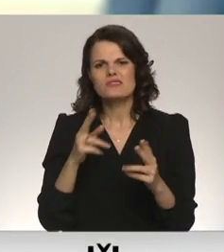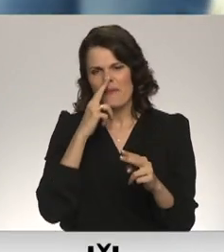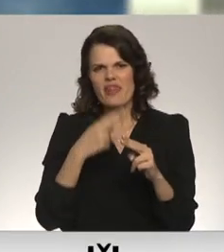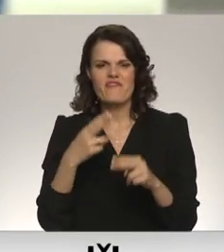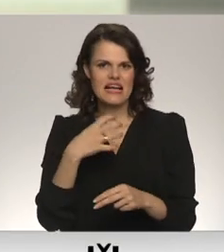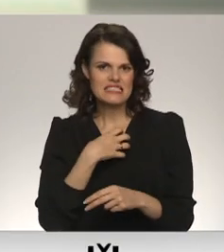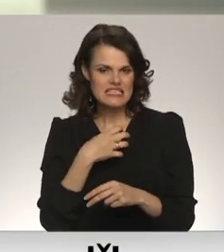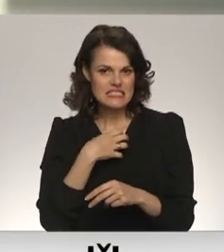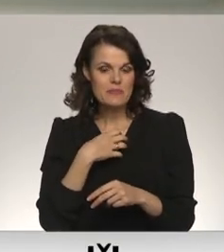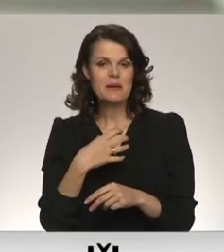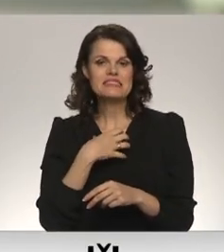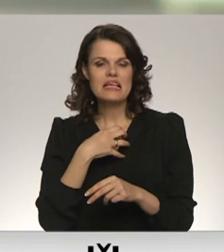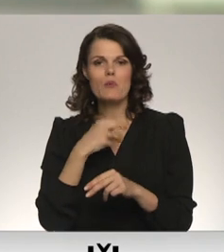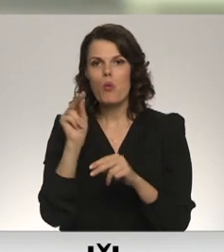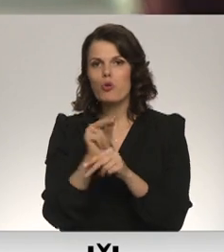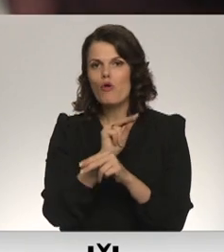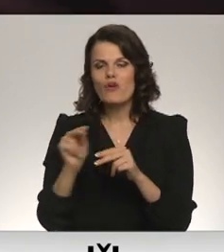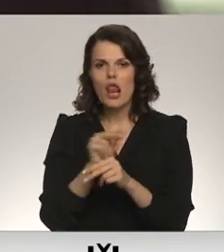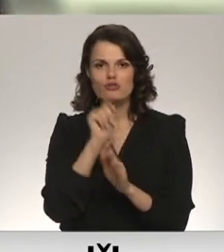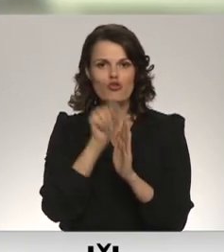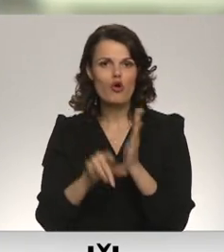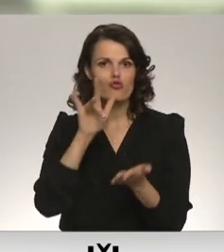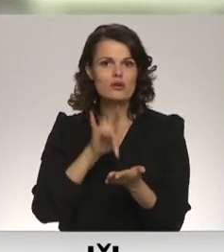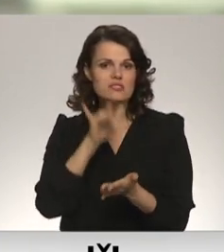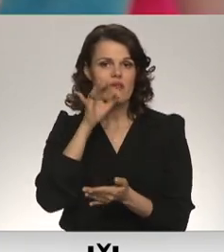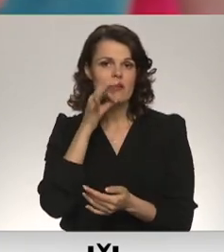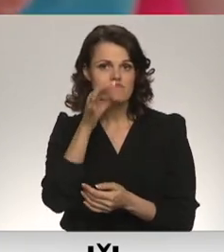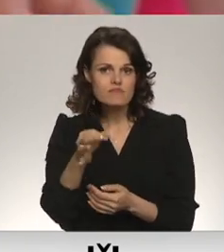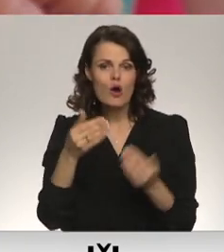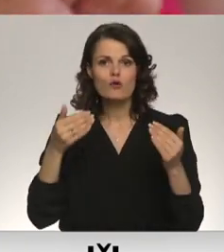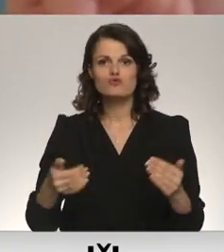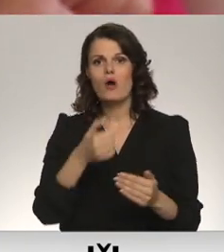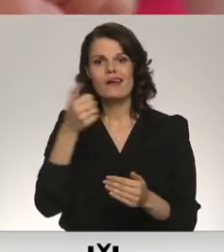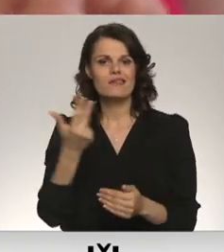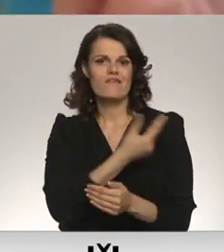slimībām. Slimība profilaks un kontrolas centrā informē, ka šogad vakcīnu pret garo klepu